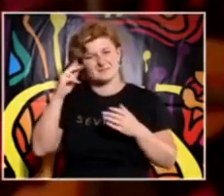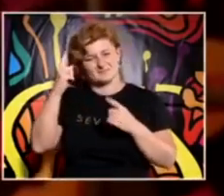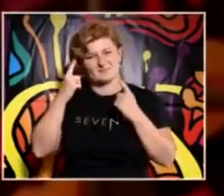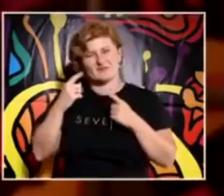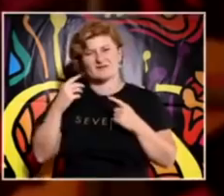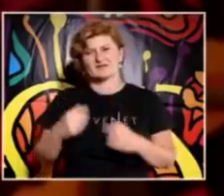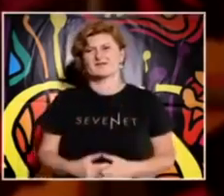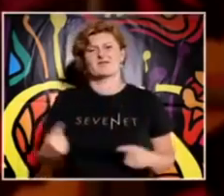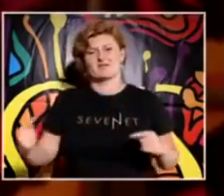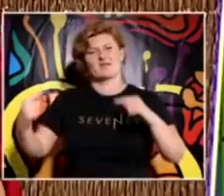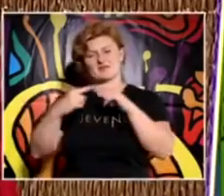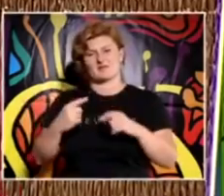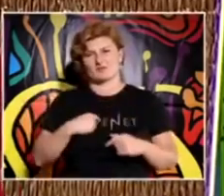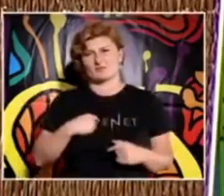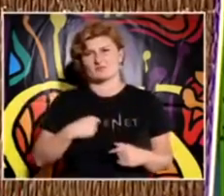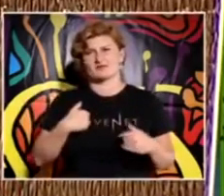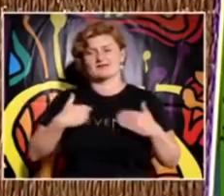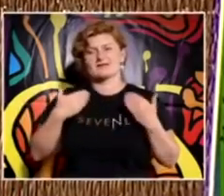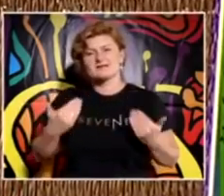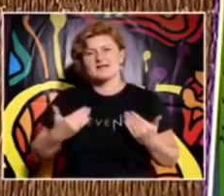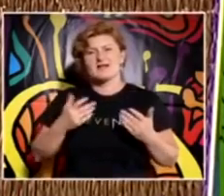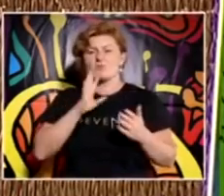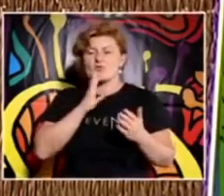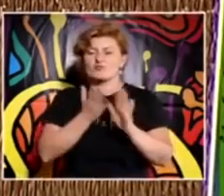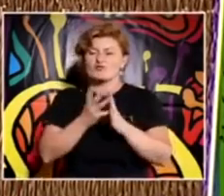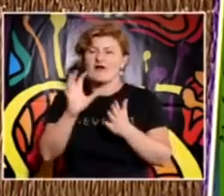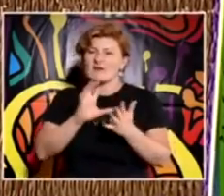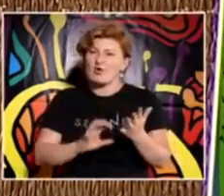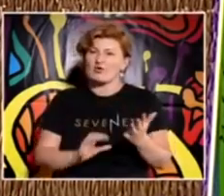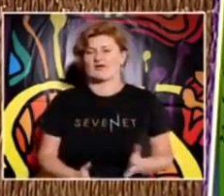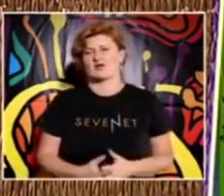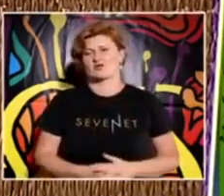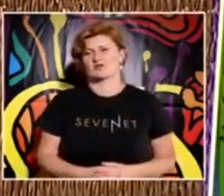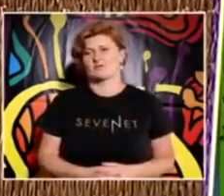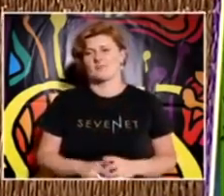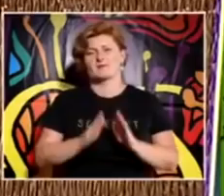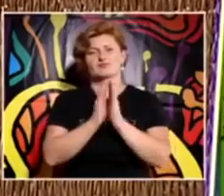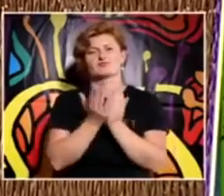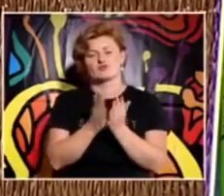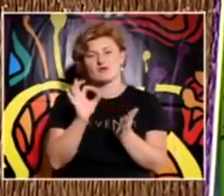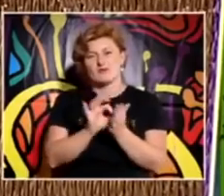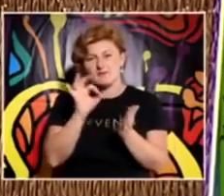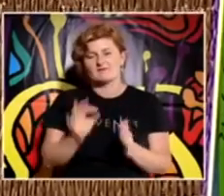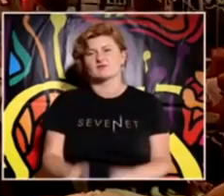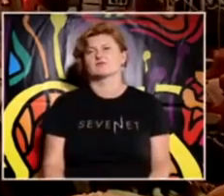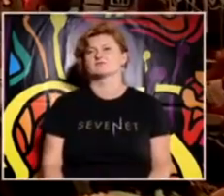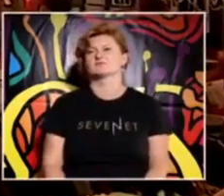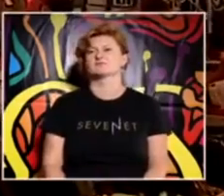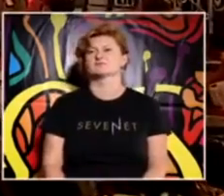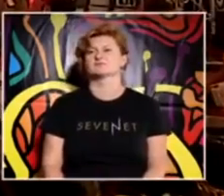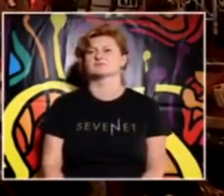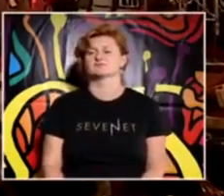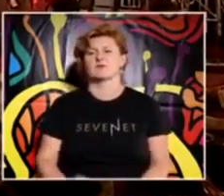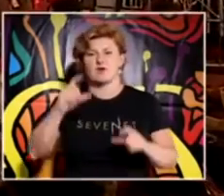było coś bardziej reportaż. Więc książka na pewno. Mamy